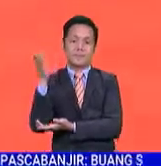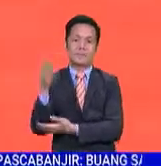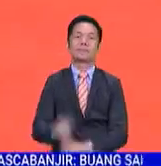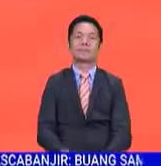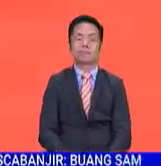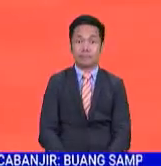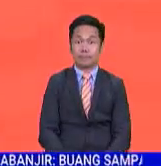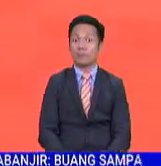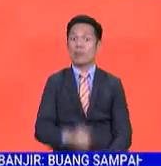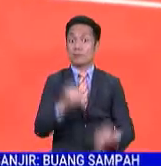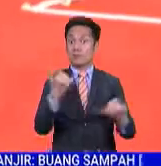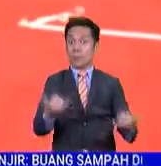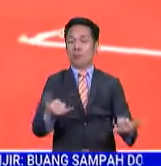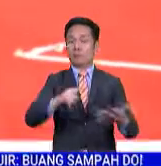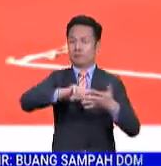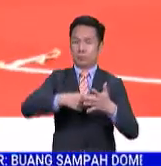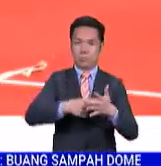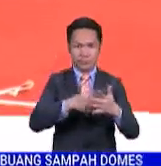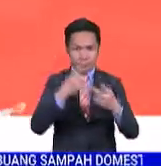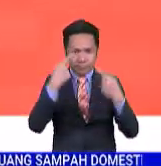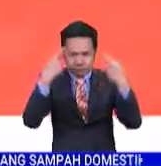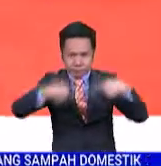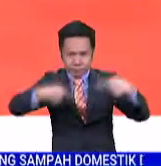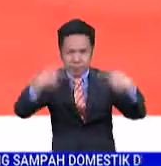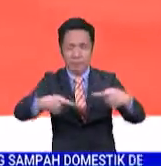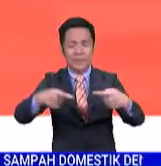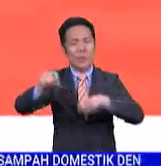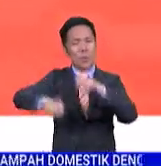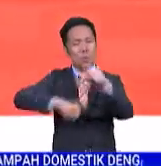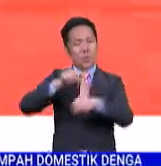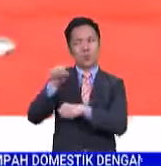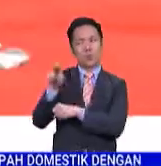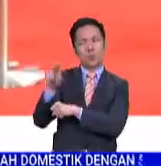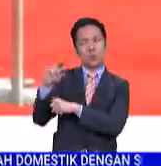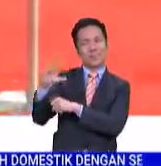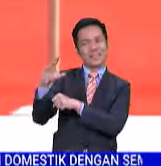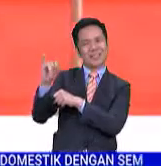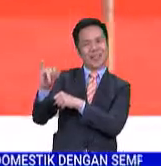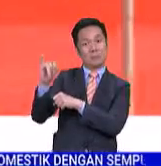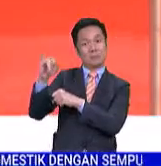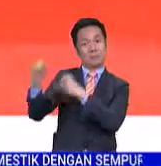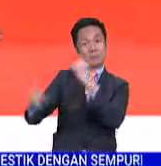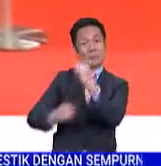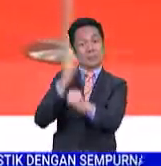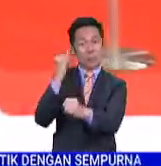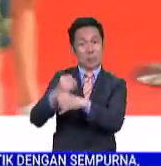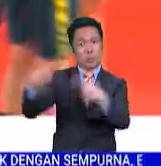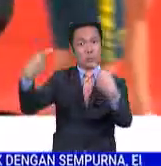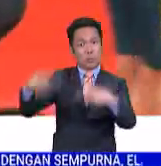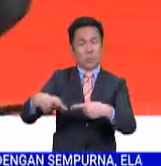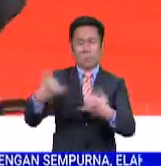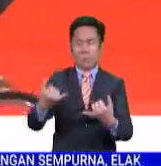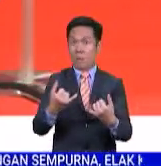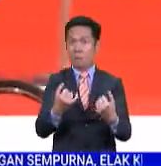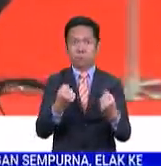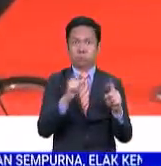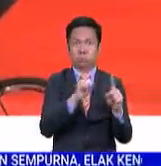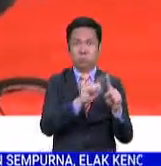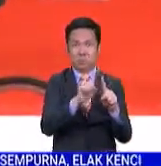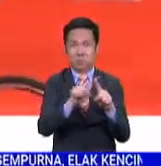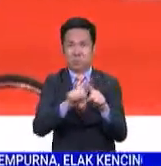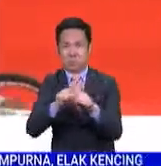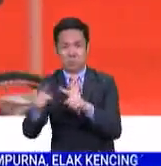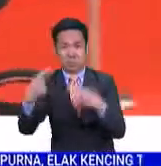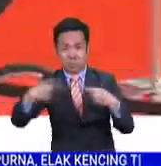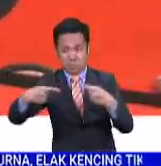Menurut beliau, kalender kejohanan yang dikeluarkan oleh Kesatuan Berbasikal Antarabangsa UCI tahun ini amat padat sekaligus memerlukan perancangan